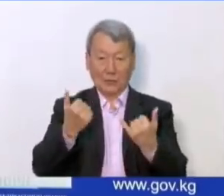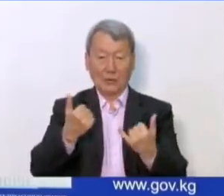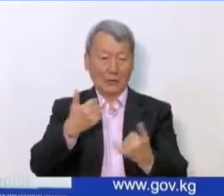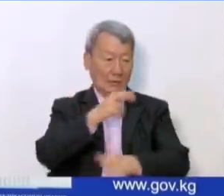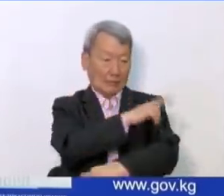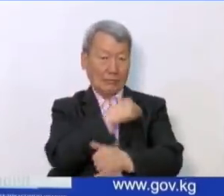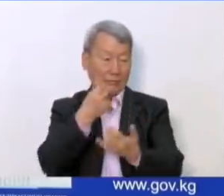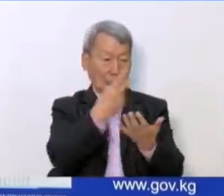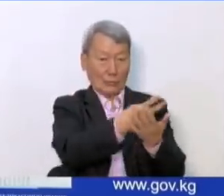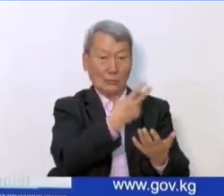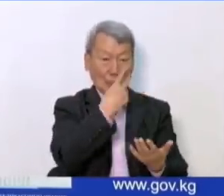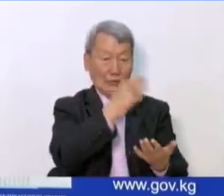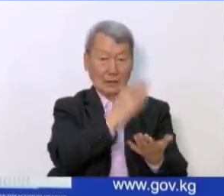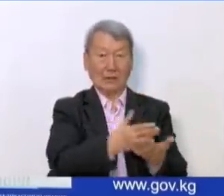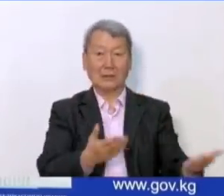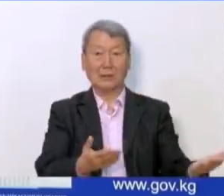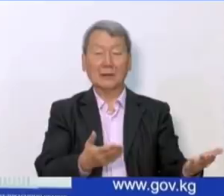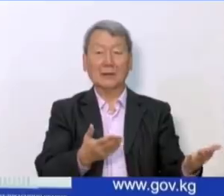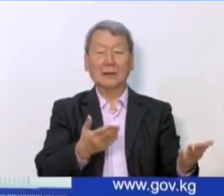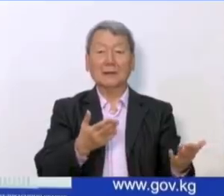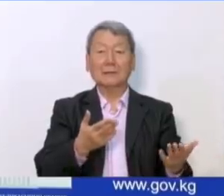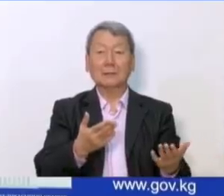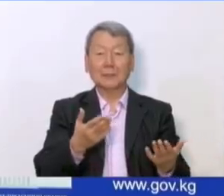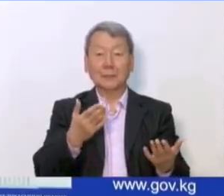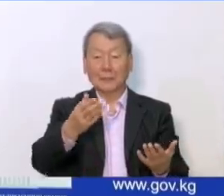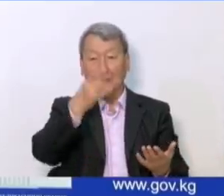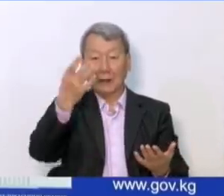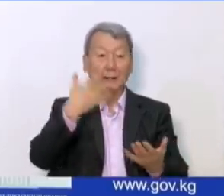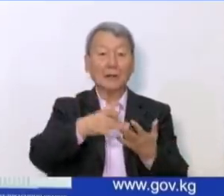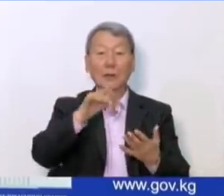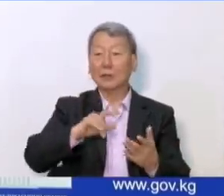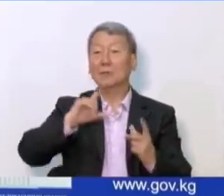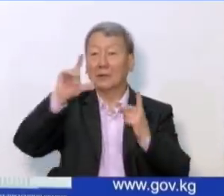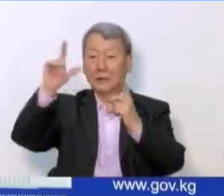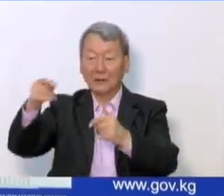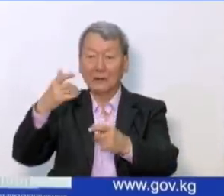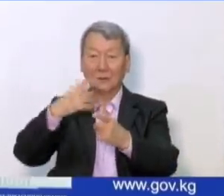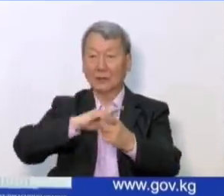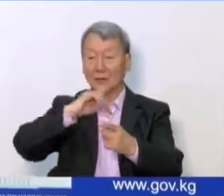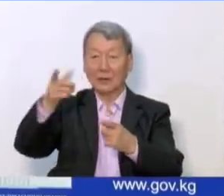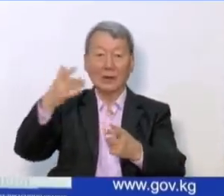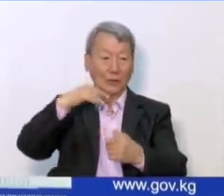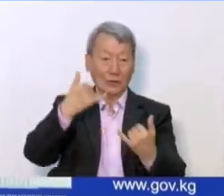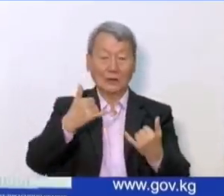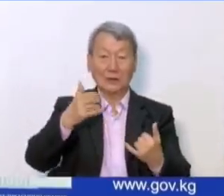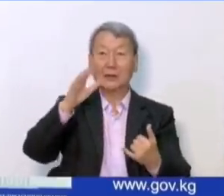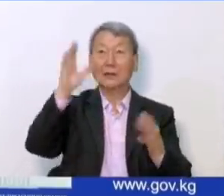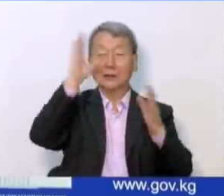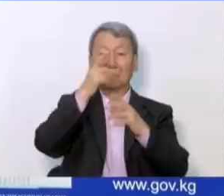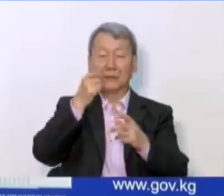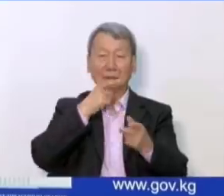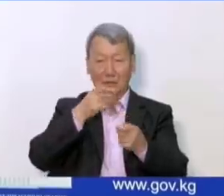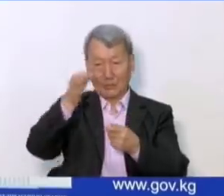ооруканаларда жаткан учурлар да бар. Ошо бир жака алып кетерде, башка жака кетерде ошо эпидемиологиялык абалды кичине эске